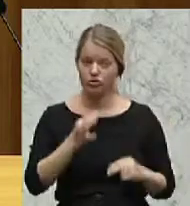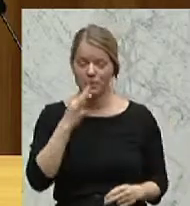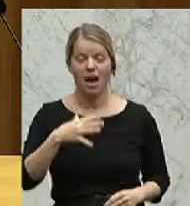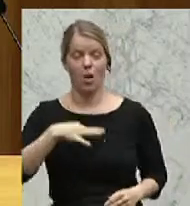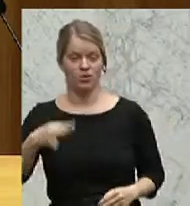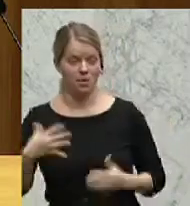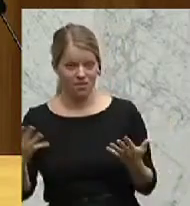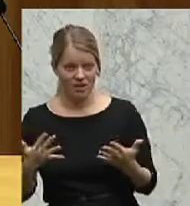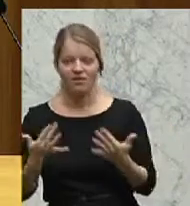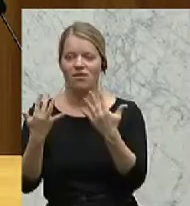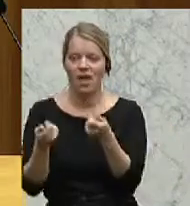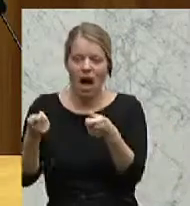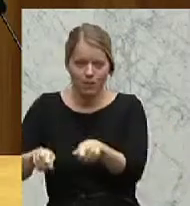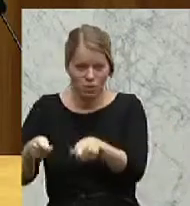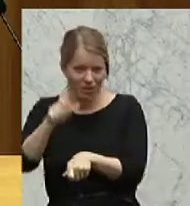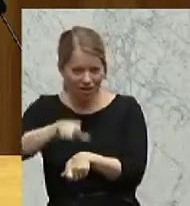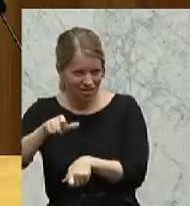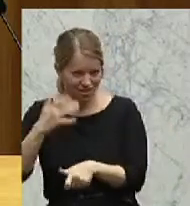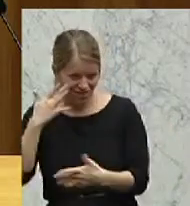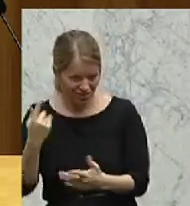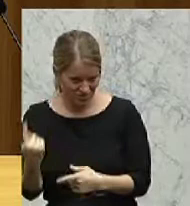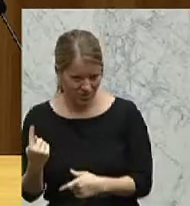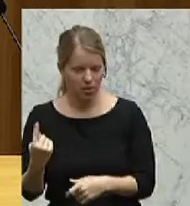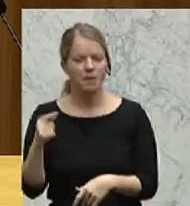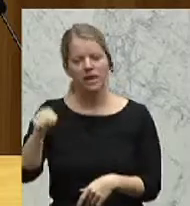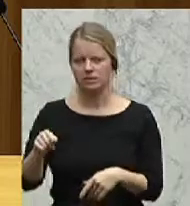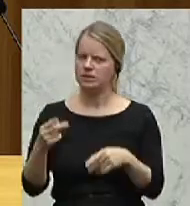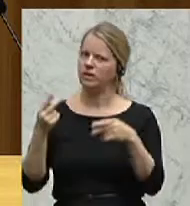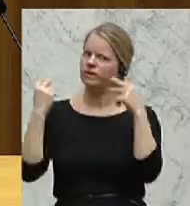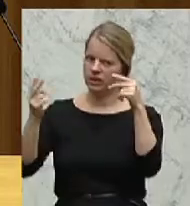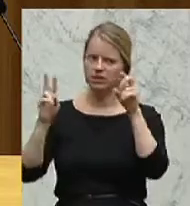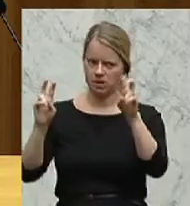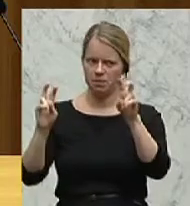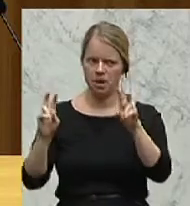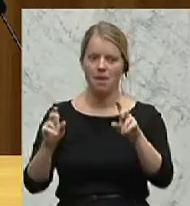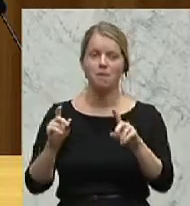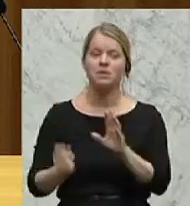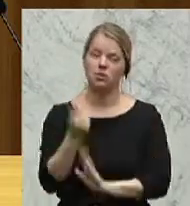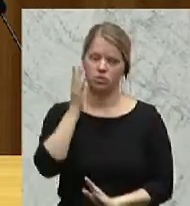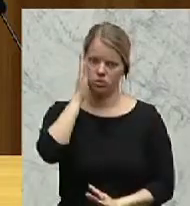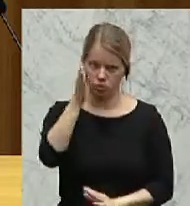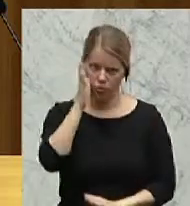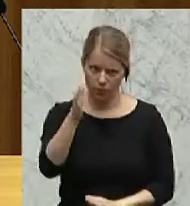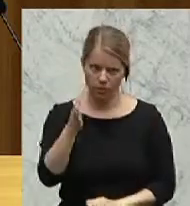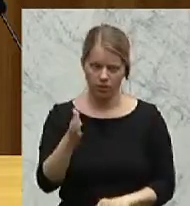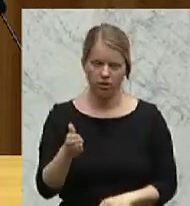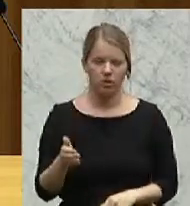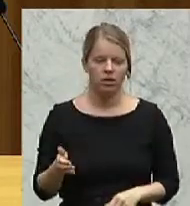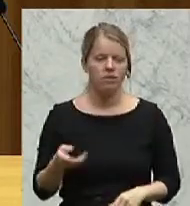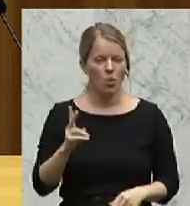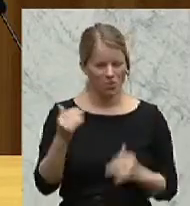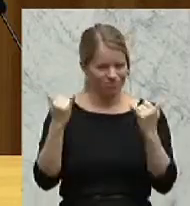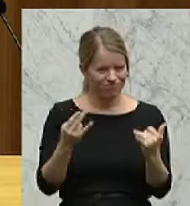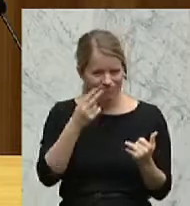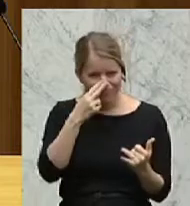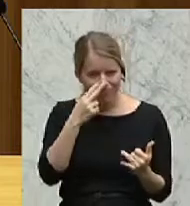Sie wissen nicht, wie viele Absolventen es gibt. Ich glaube, das ist schon ein wesentliches Thema, das wir natürlich haben, gerade in Zukunft. Vor allem auch gerade jetzt vor dem